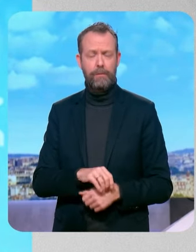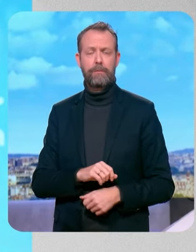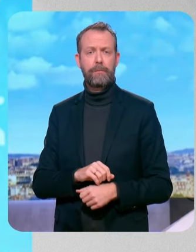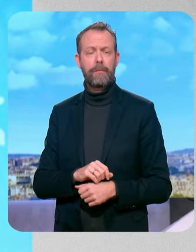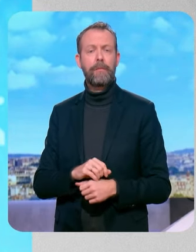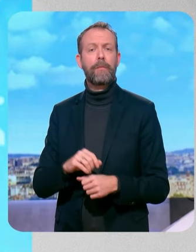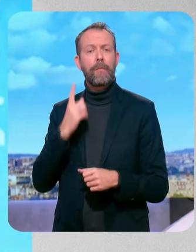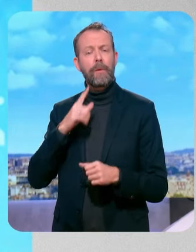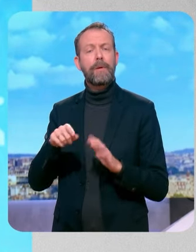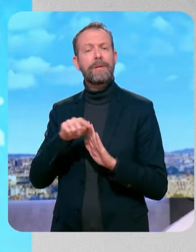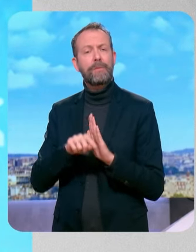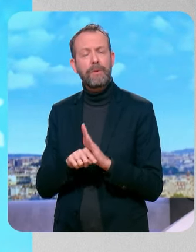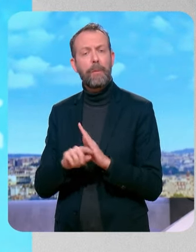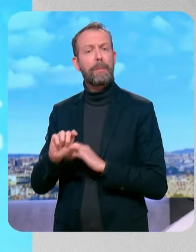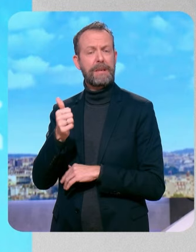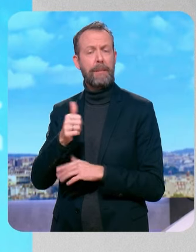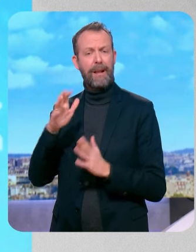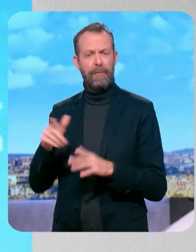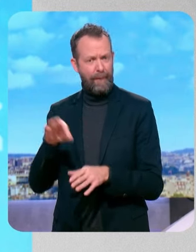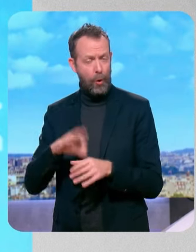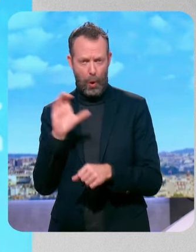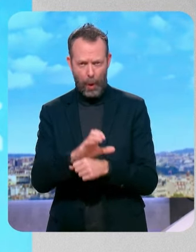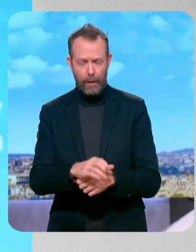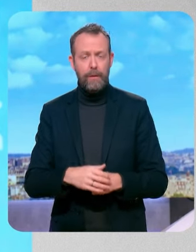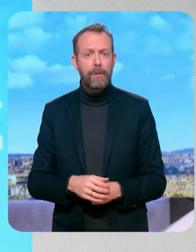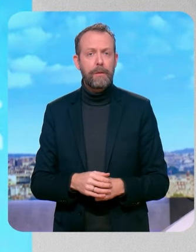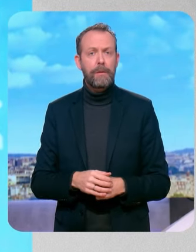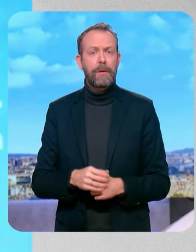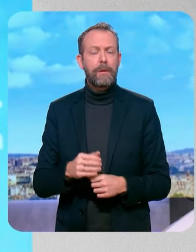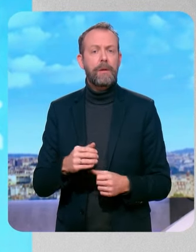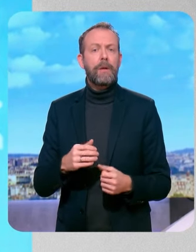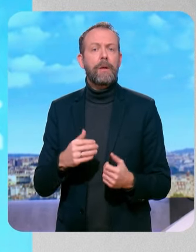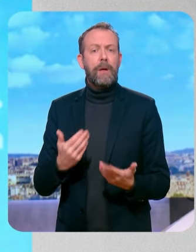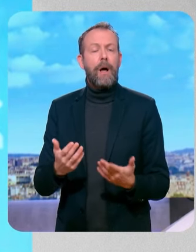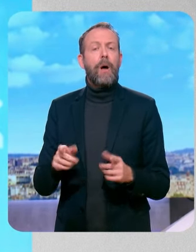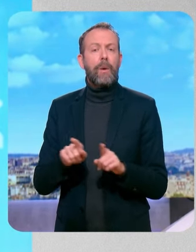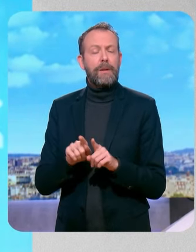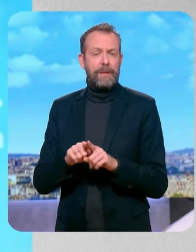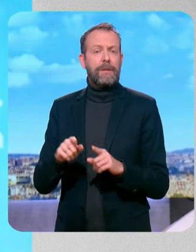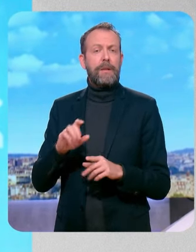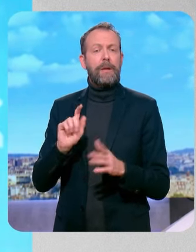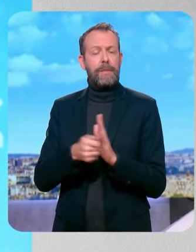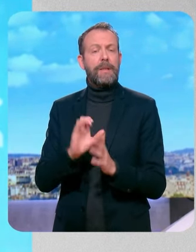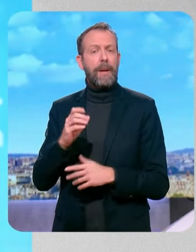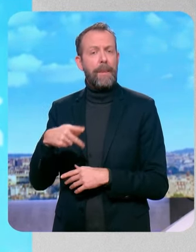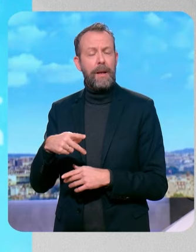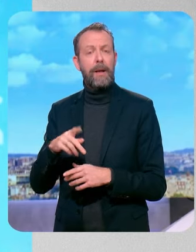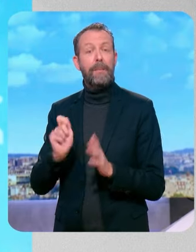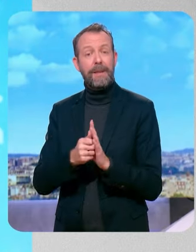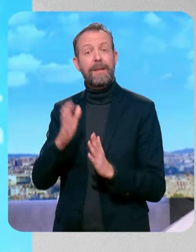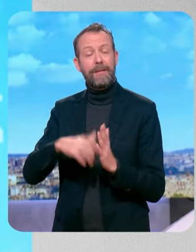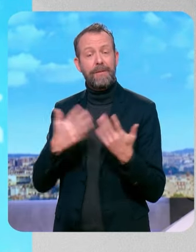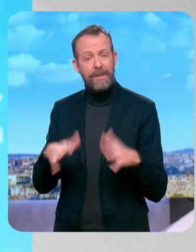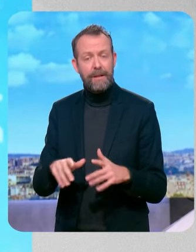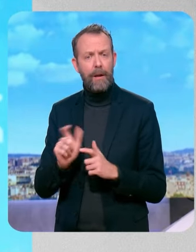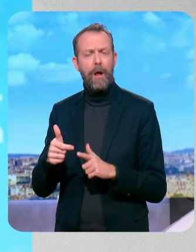les dispositions principales de ce texte. Mais ils ont approuvé le texte qui sortait de la commission mixte paritaire. Et lorsqu'il est sorti, alors ils ont